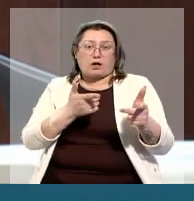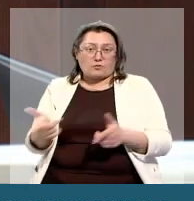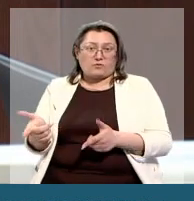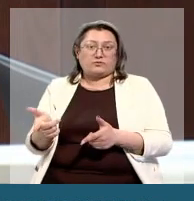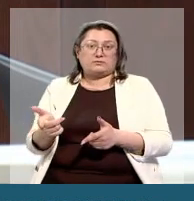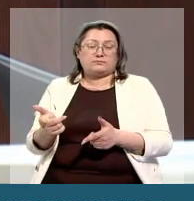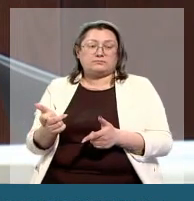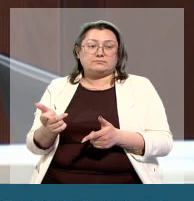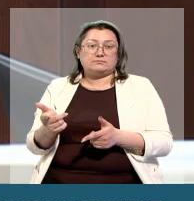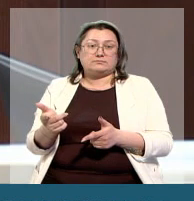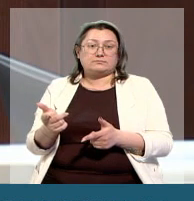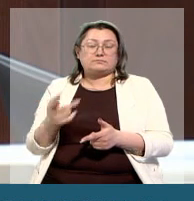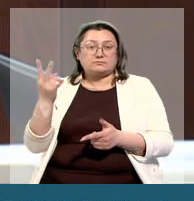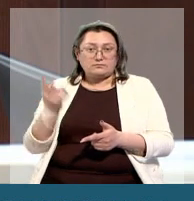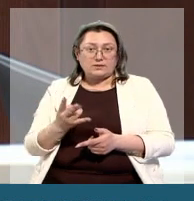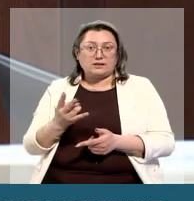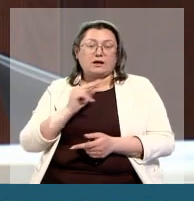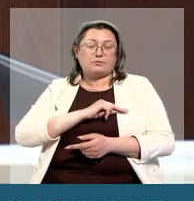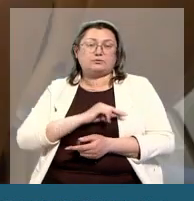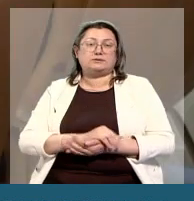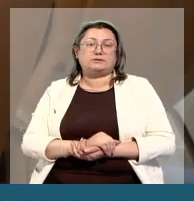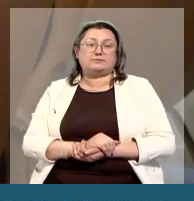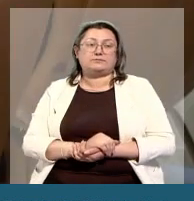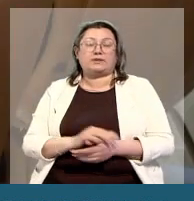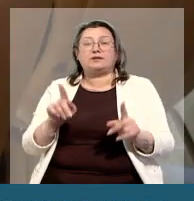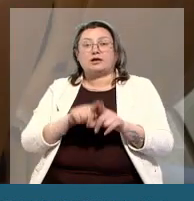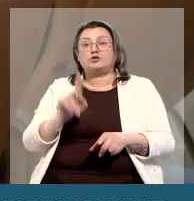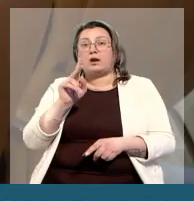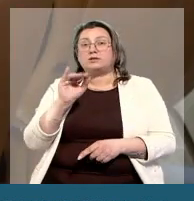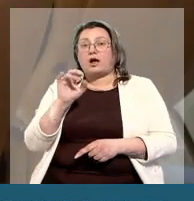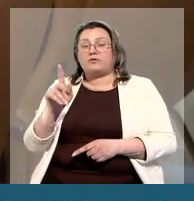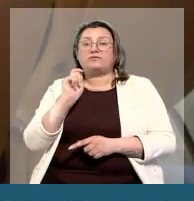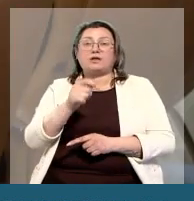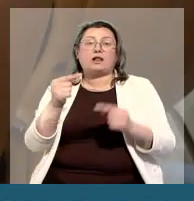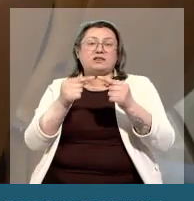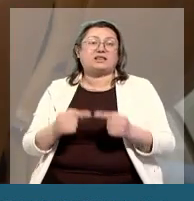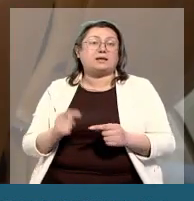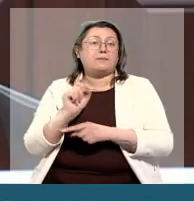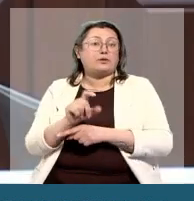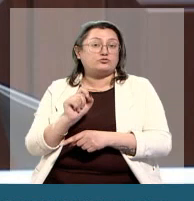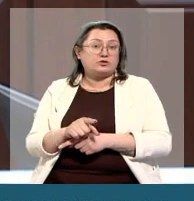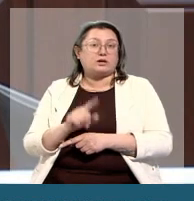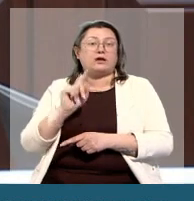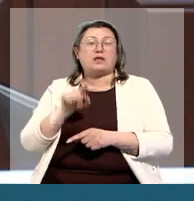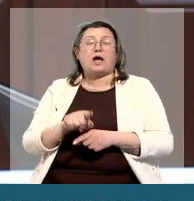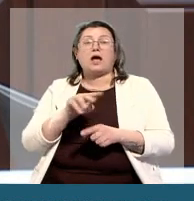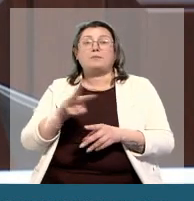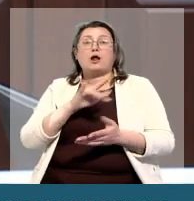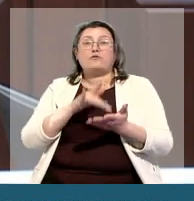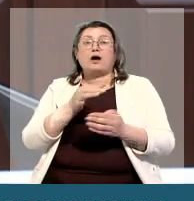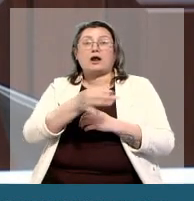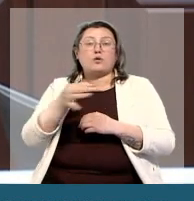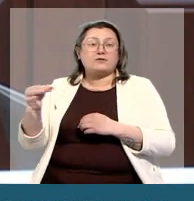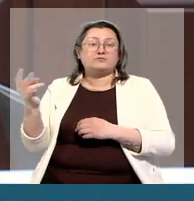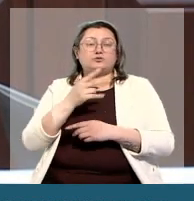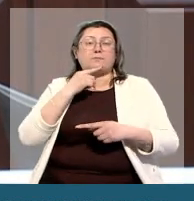деньги, надо работать. Также Кумар Аксакалов дал ряд конкретных поручений. Так, акимам городов и районов